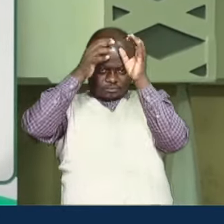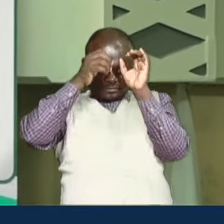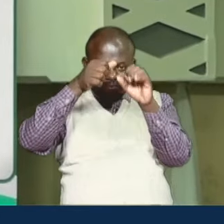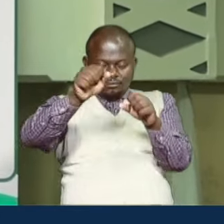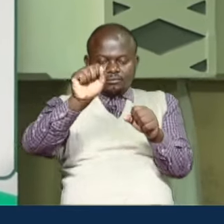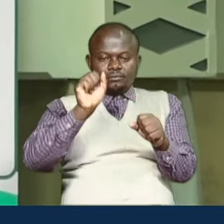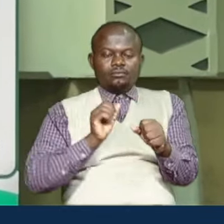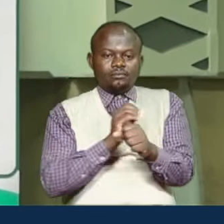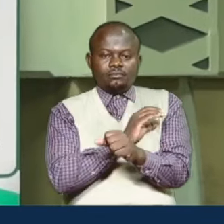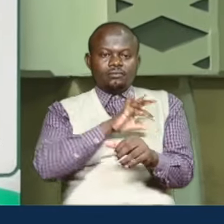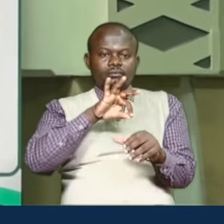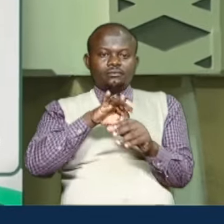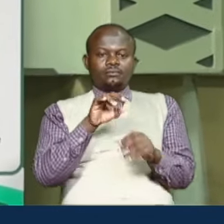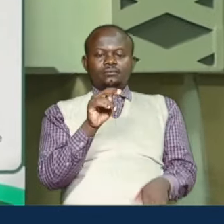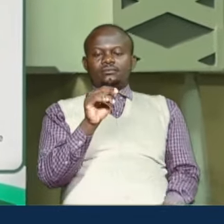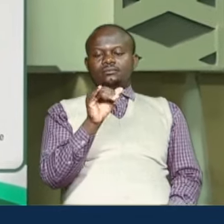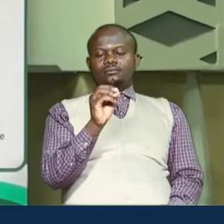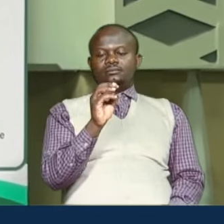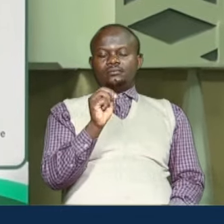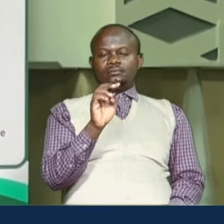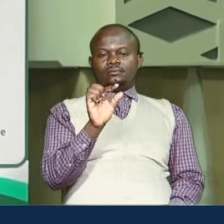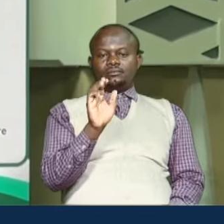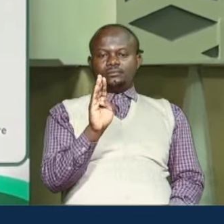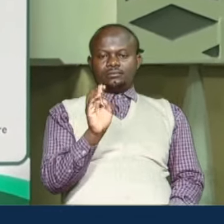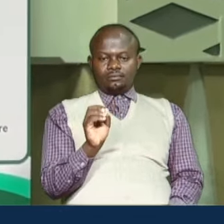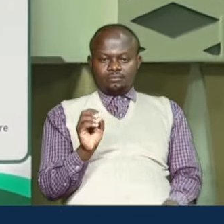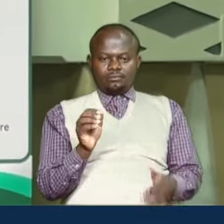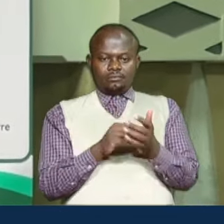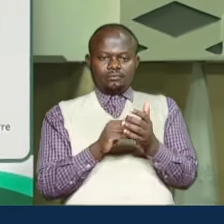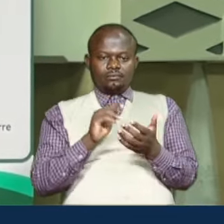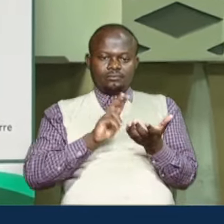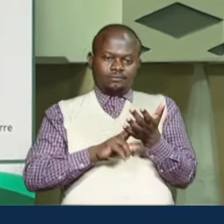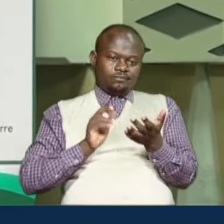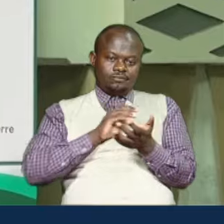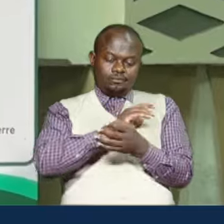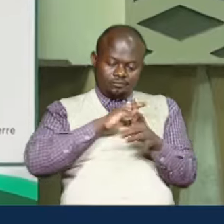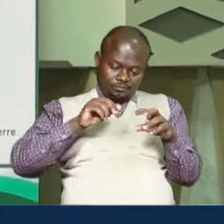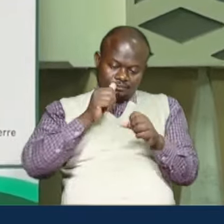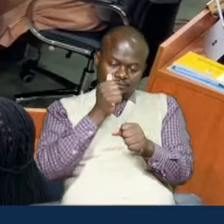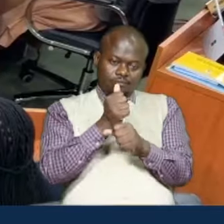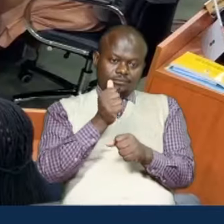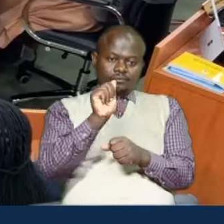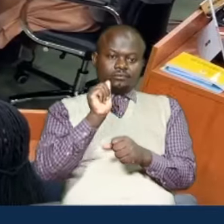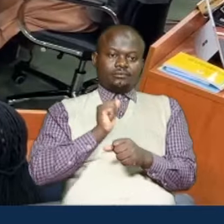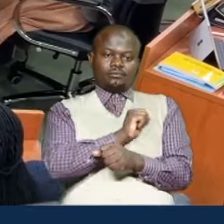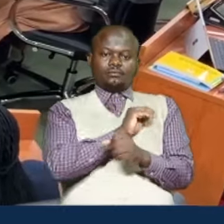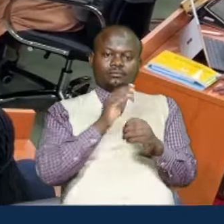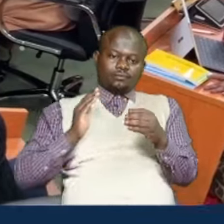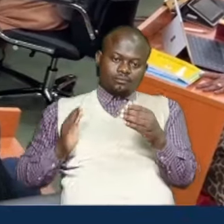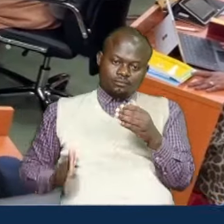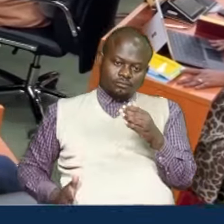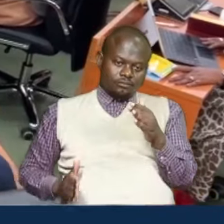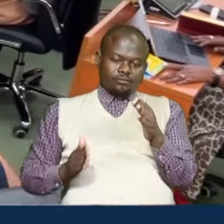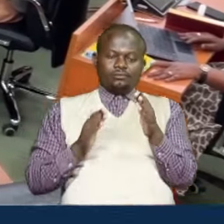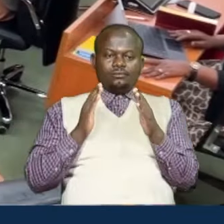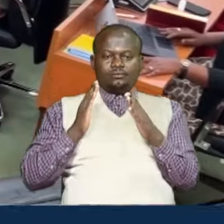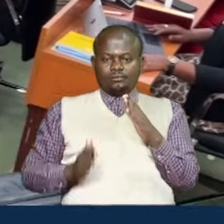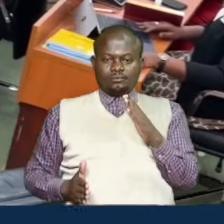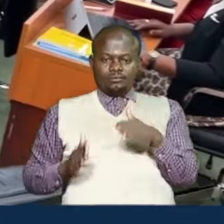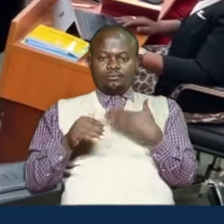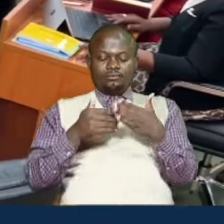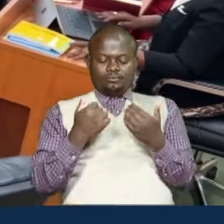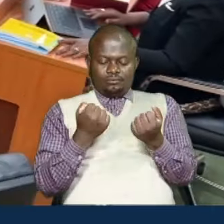hatowe senateri Niyomugabo Cyprien. Hemejwe kandi komite igenzura imikorere ya Sena, imyitwarire, imyifatire